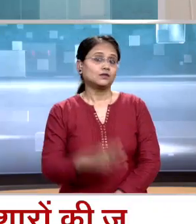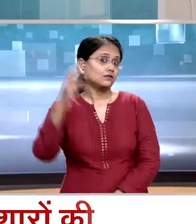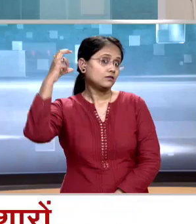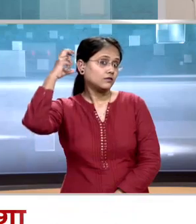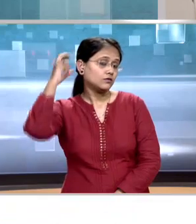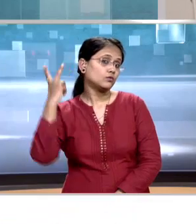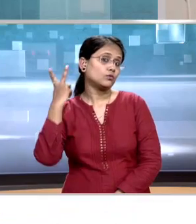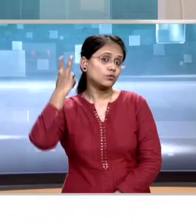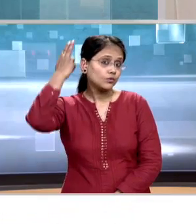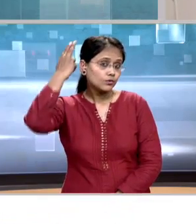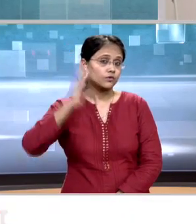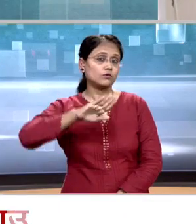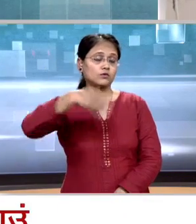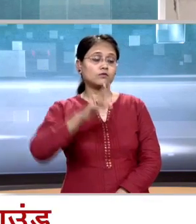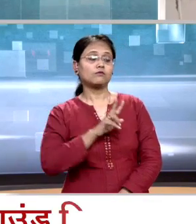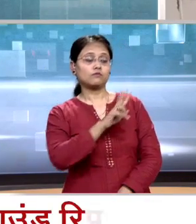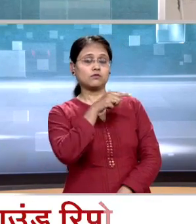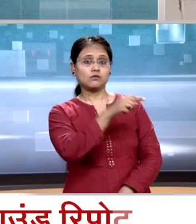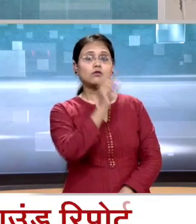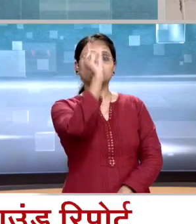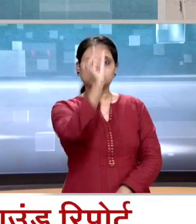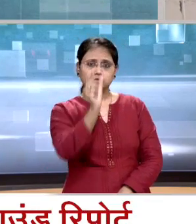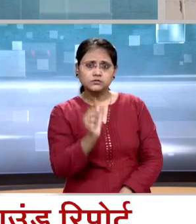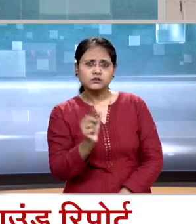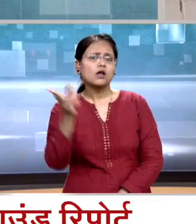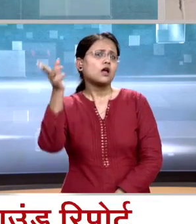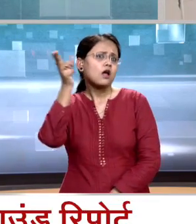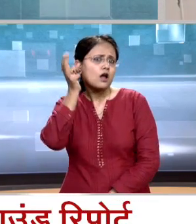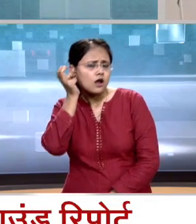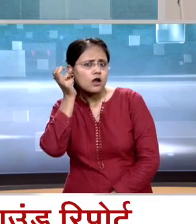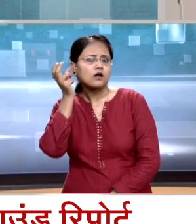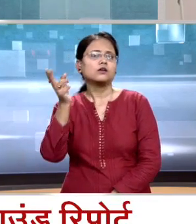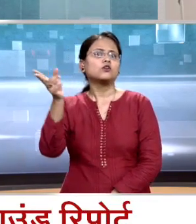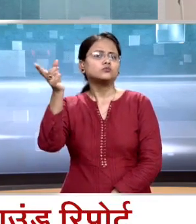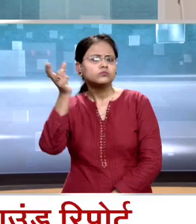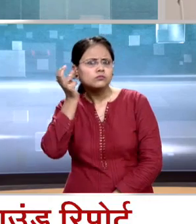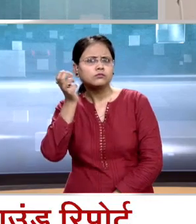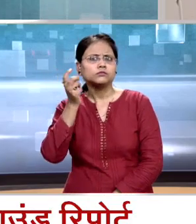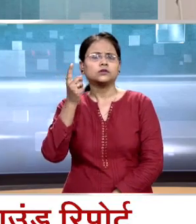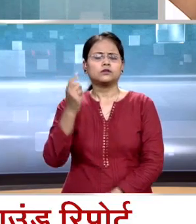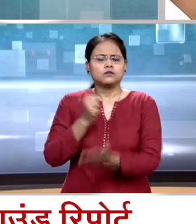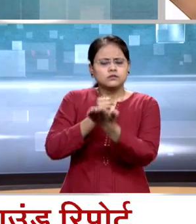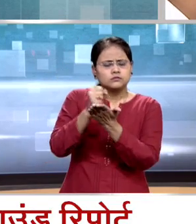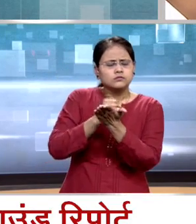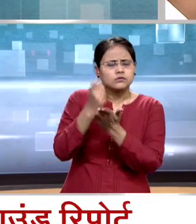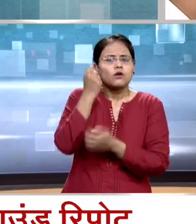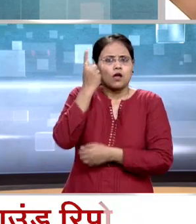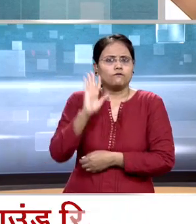कॉकलियर इम्प्लांट सर्जरी करवाने के बाद विभा अब शब्दों को सुन सकती है और उन्हें समझने की कोशिश कर रही